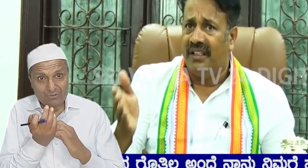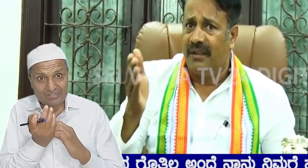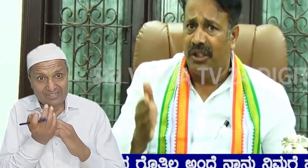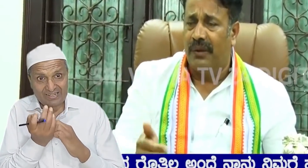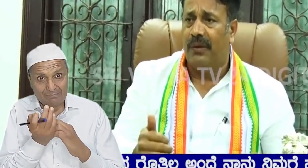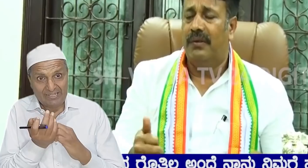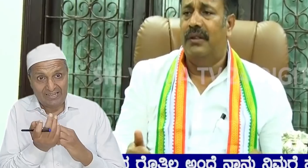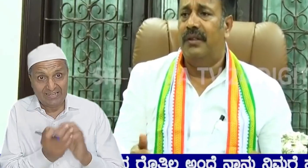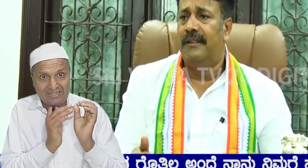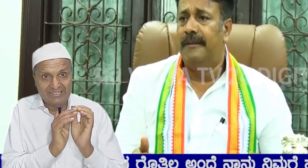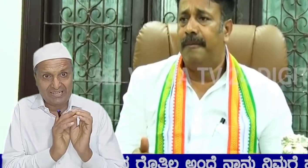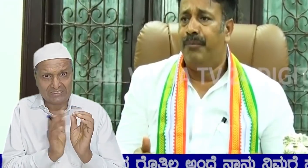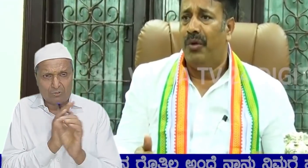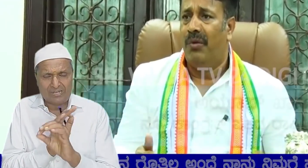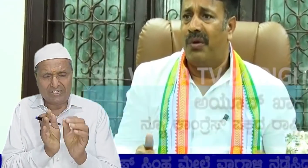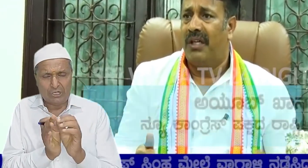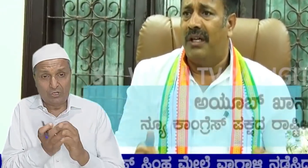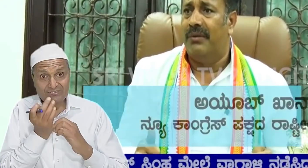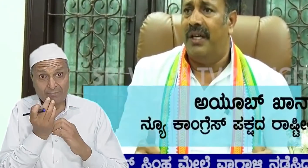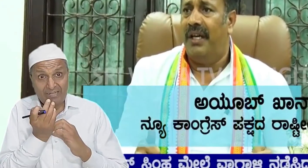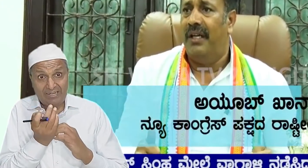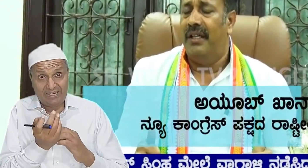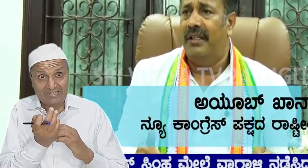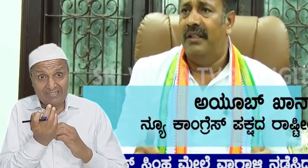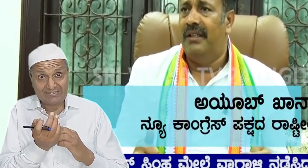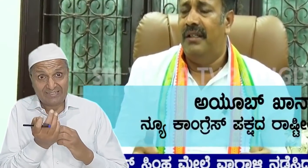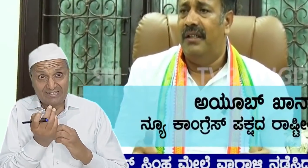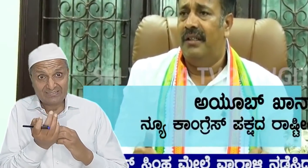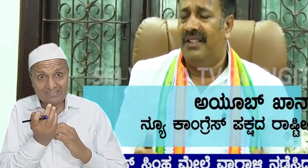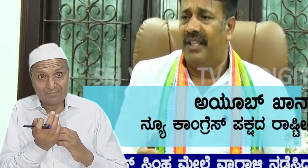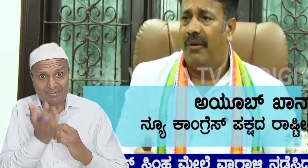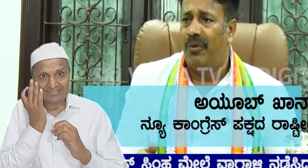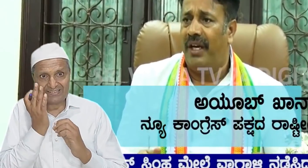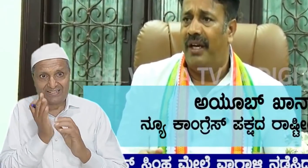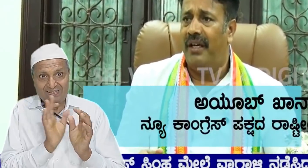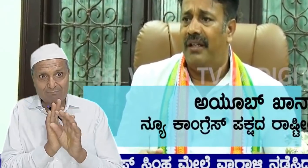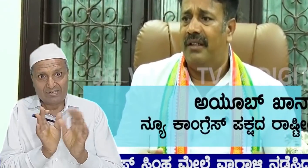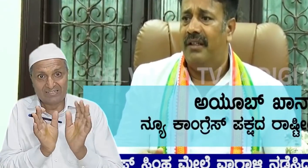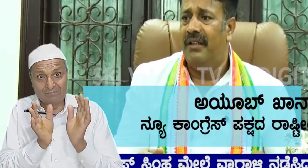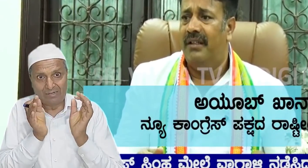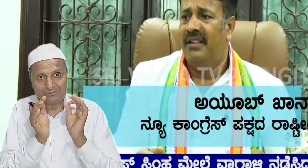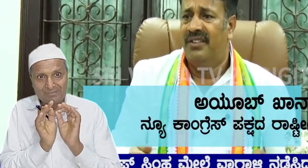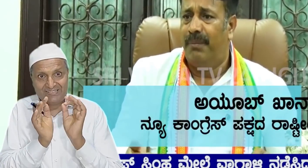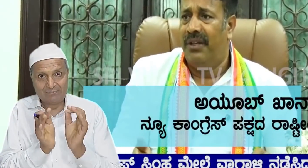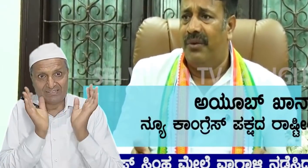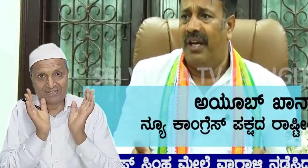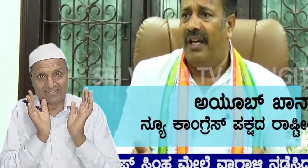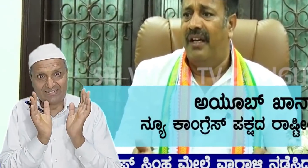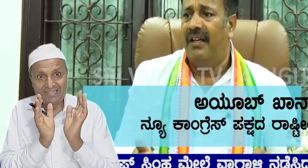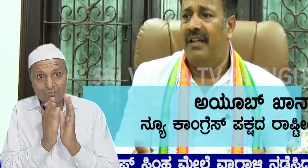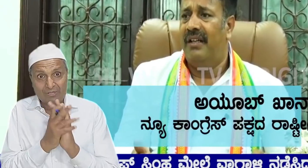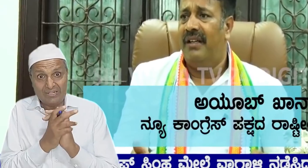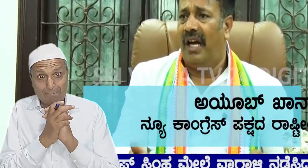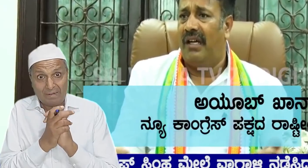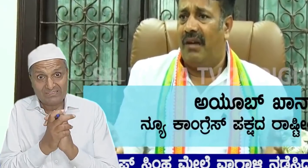हमारे नेताओं के अंदर खराबी है, कहीं के नेता हो कहीं के हो, सब एक ही कहते हैं, सब एक से हैं। बात हम अब शब्द नहीं इस्तेमाल करना